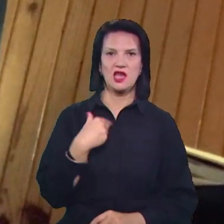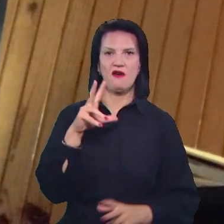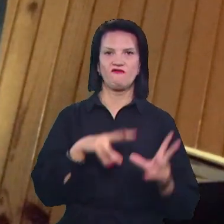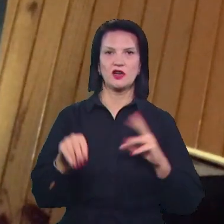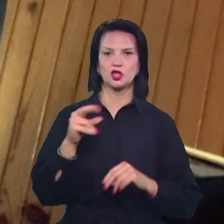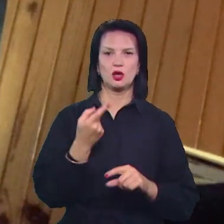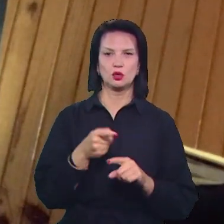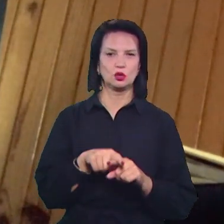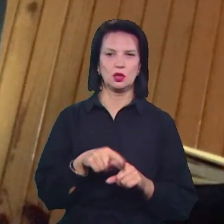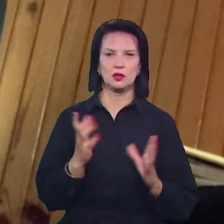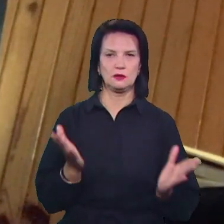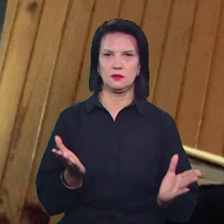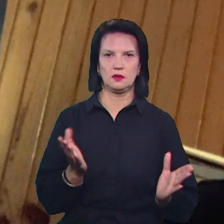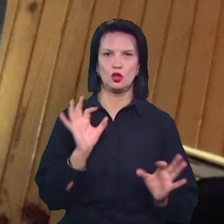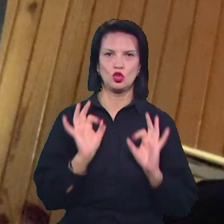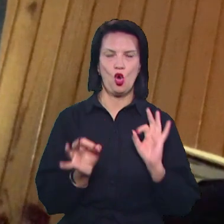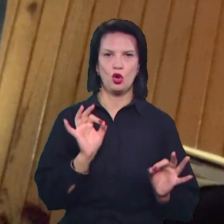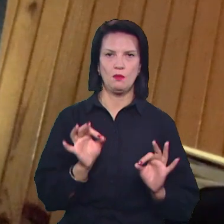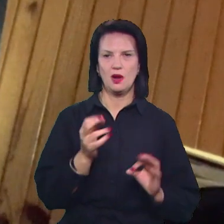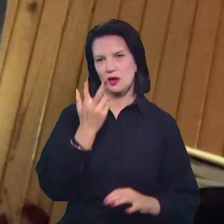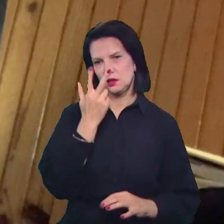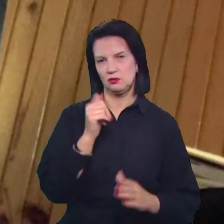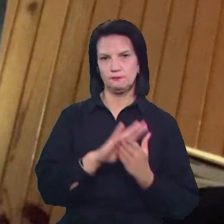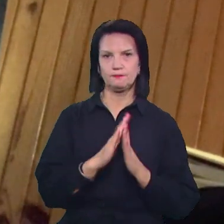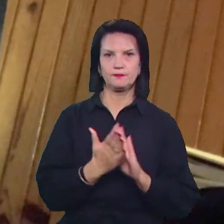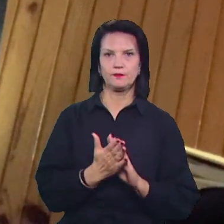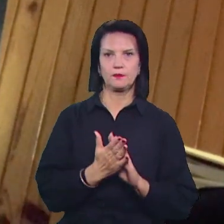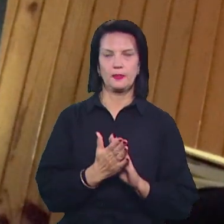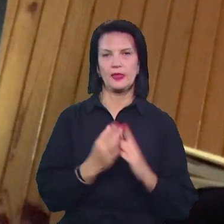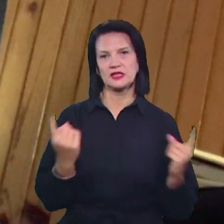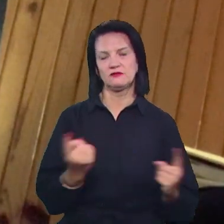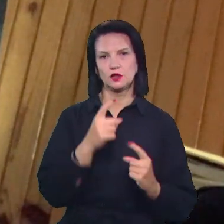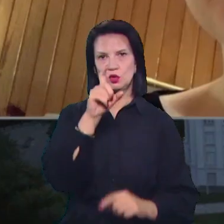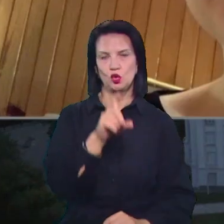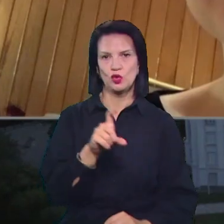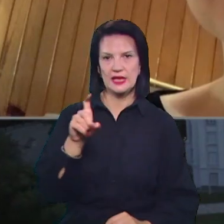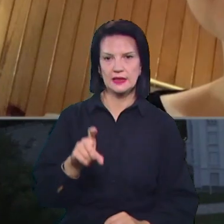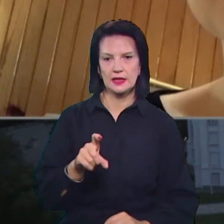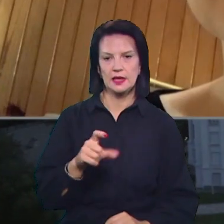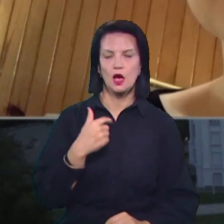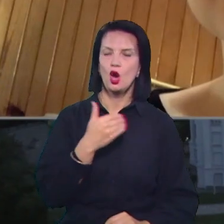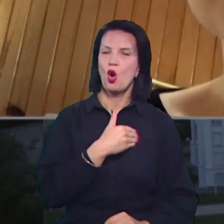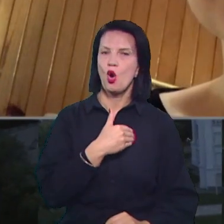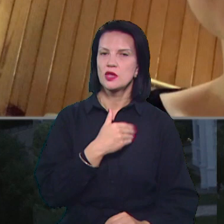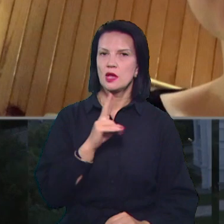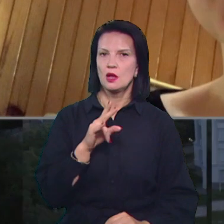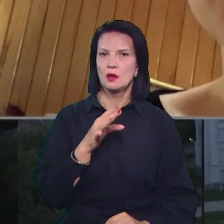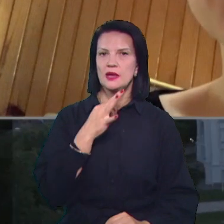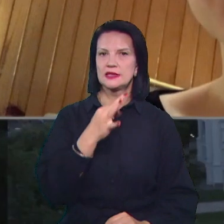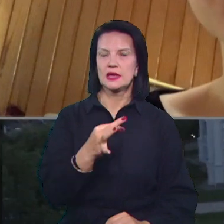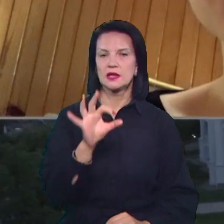нормальний, звичний стан звичної людини. Ну і хотілося б те, що ще сказати про те,